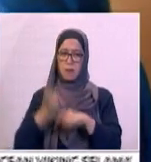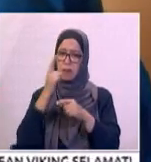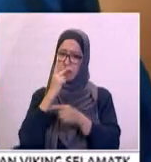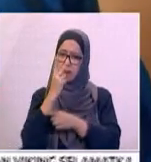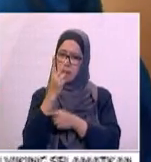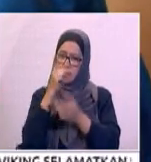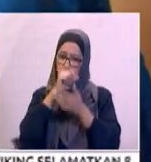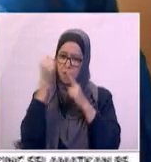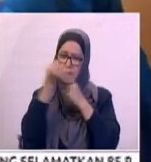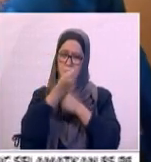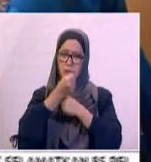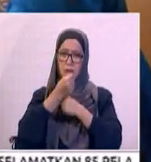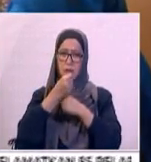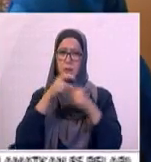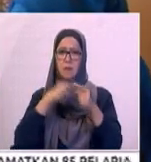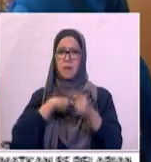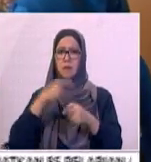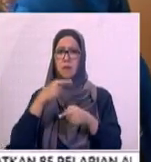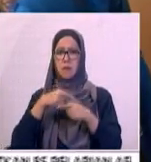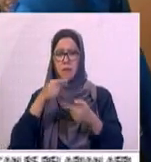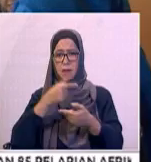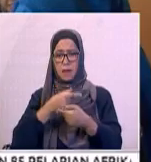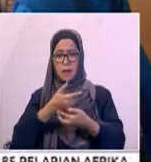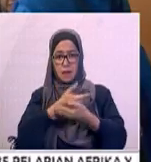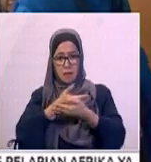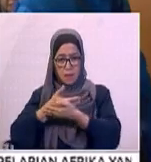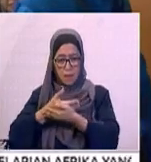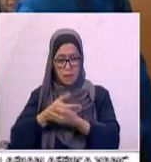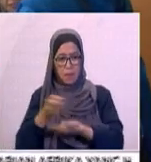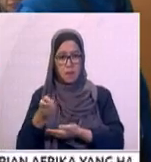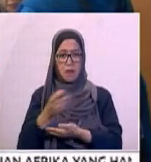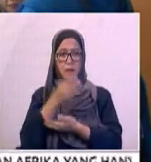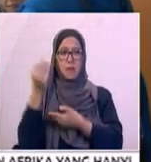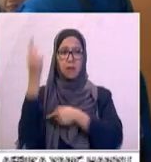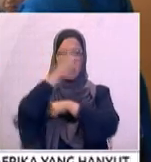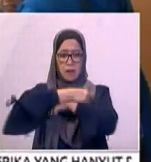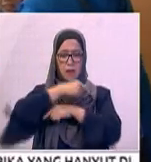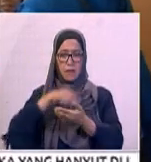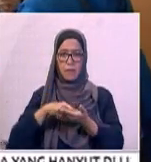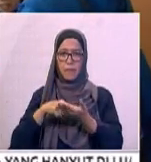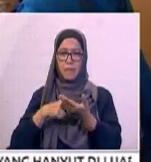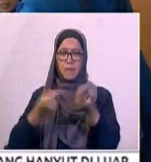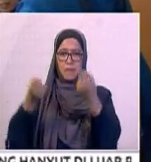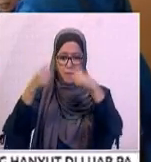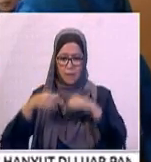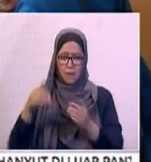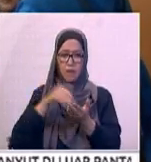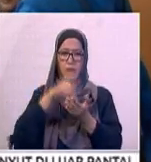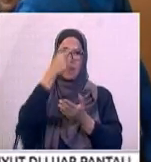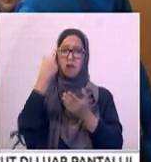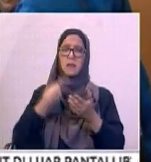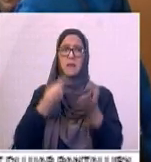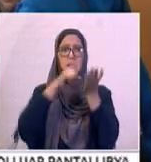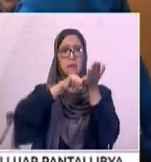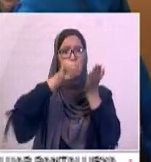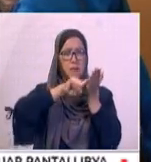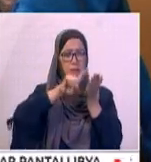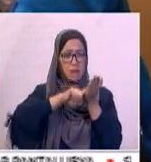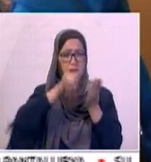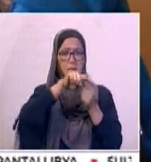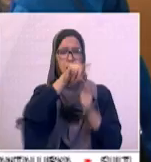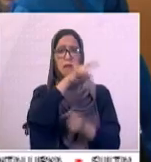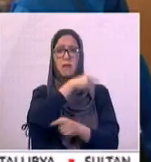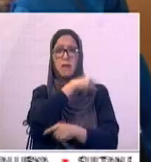kita hari ini datang kembali dah refer kes ni pada hospital. Hospital cakap ini adalah kes special